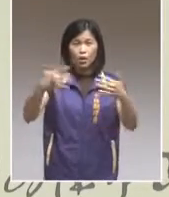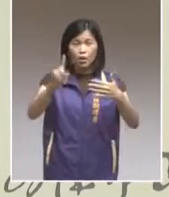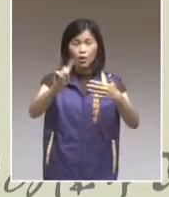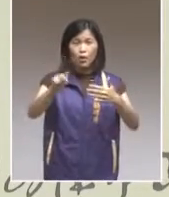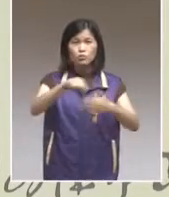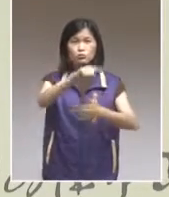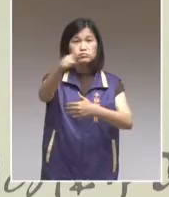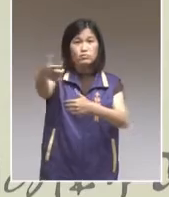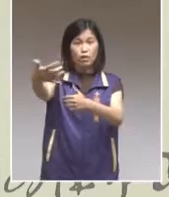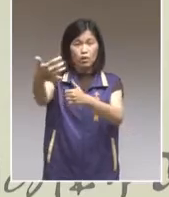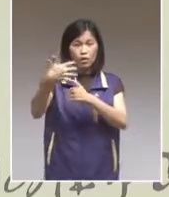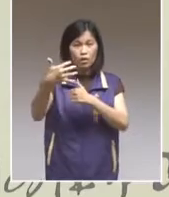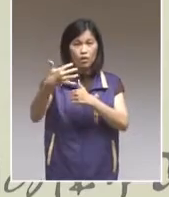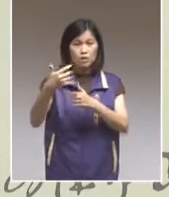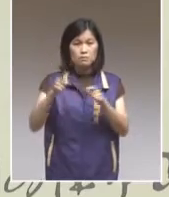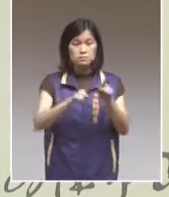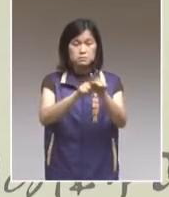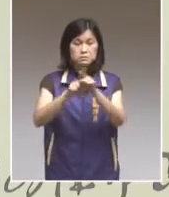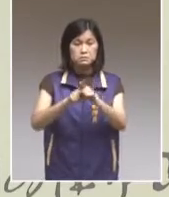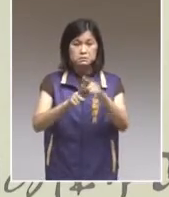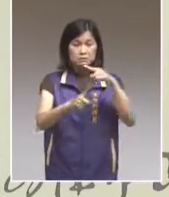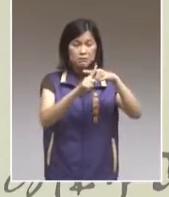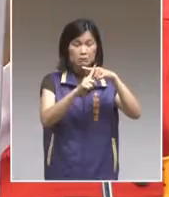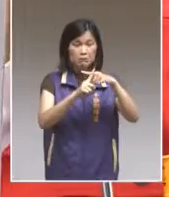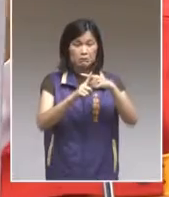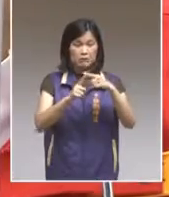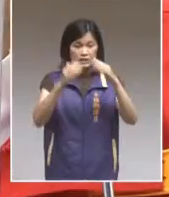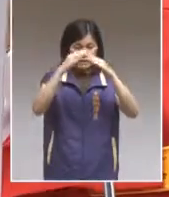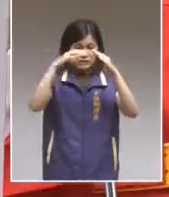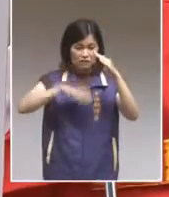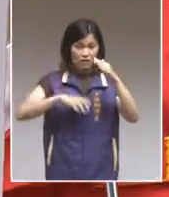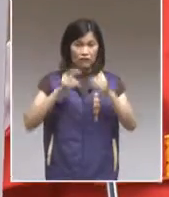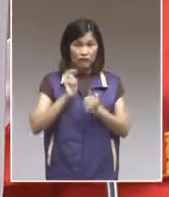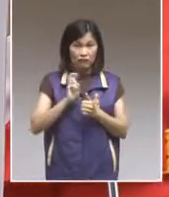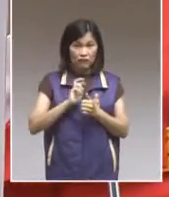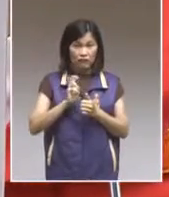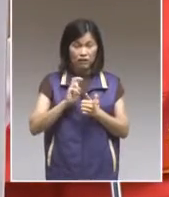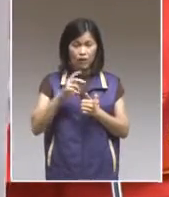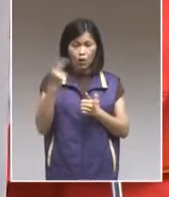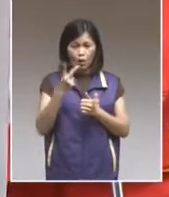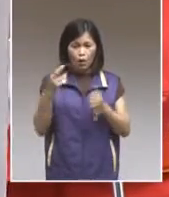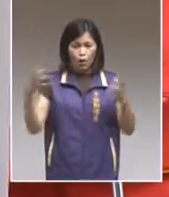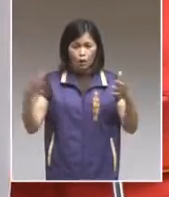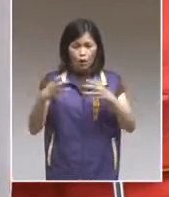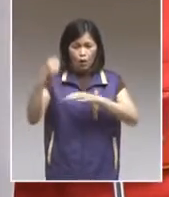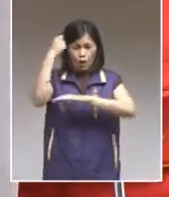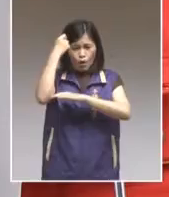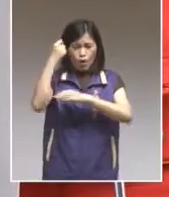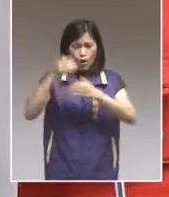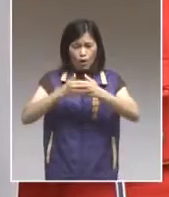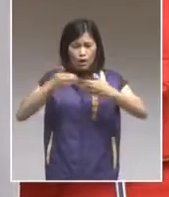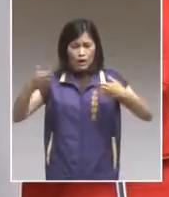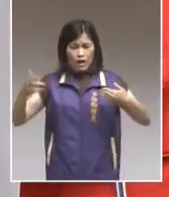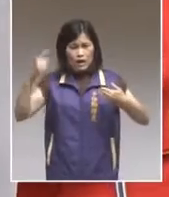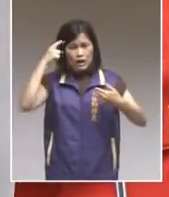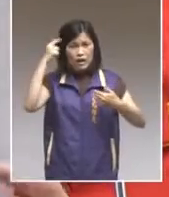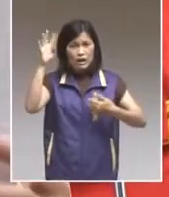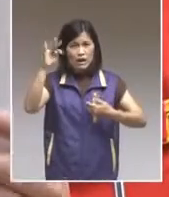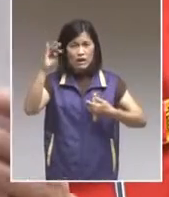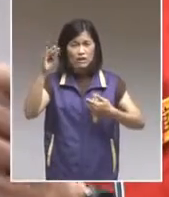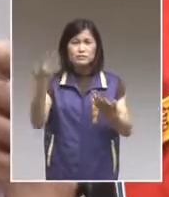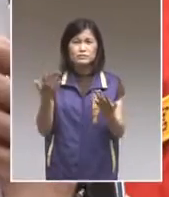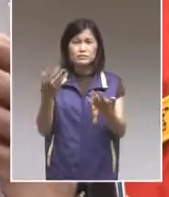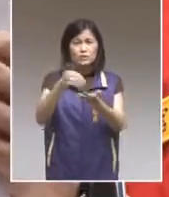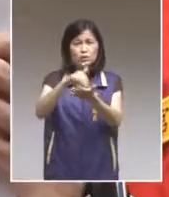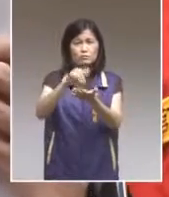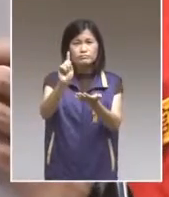会问，陪同确诊者居家照护及同户居家隔离者隔离天数怎么算？